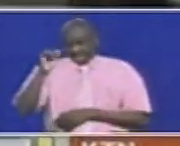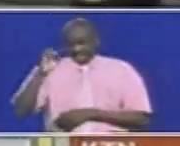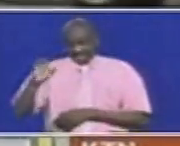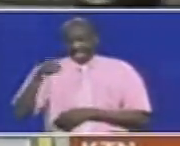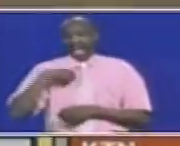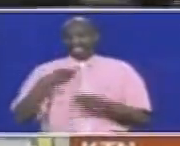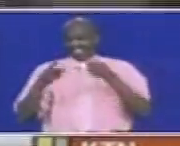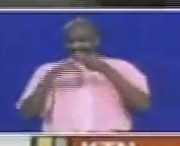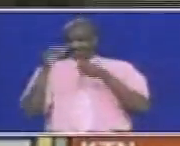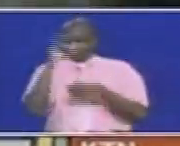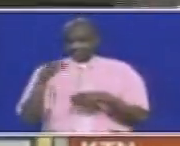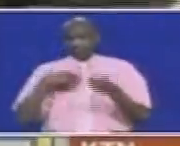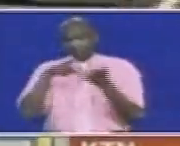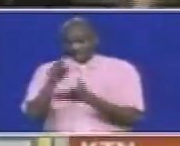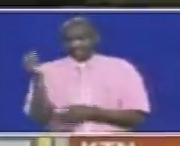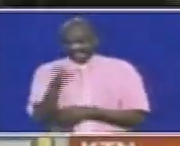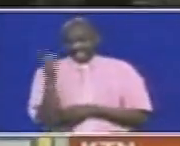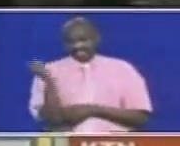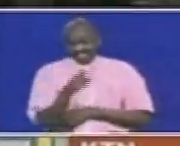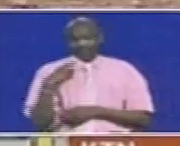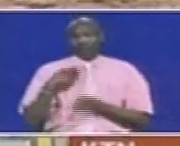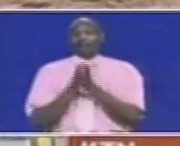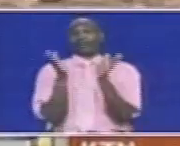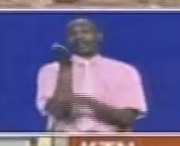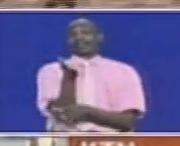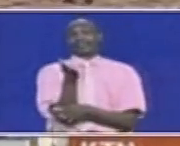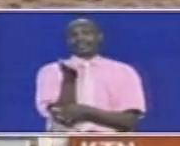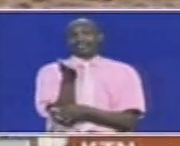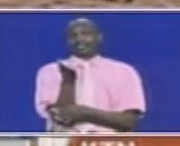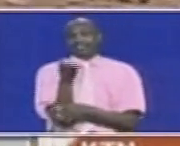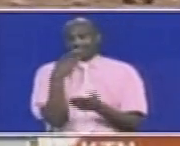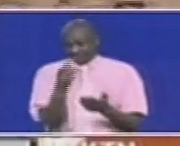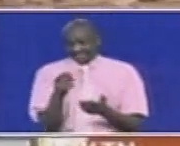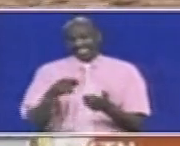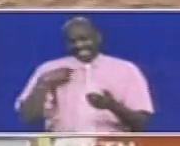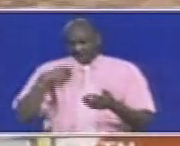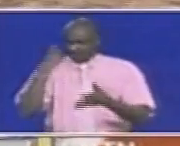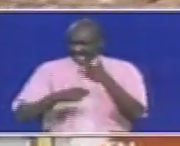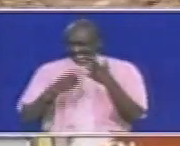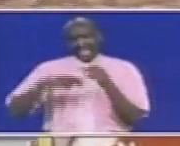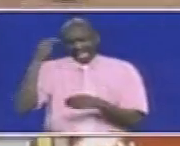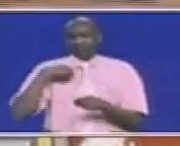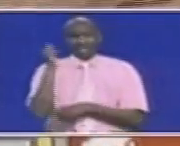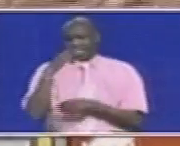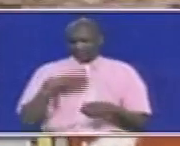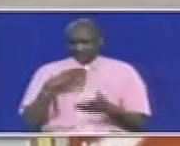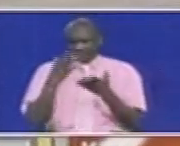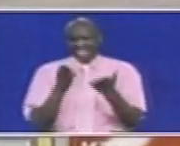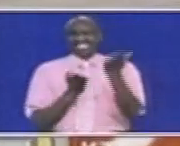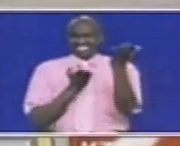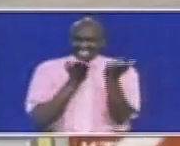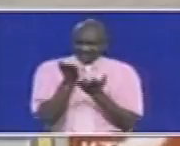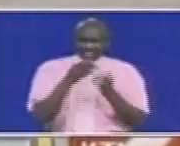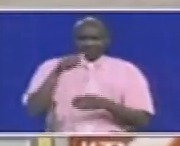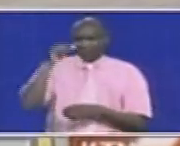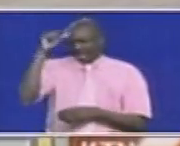fedha hizo zikitumiwa kulipa mishahara ya wafanyikazi wa umma. Na huku ushuru wa juu ukiendelea kutozwa wa Kenya, huduma zinazotolewa na